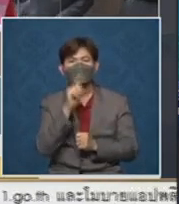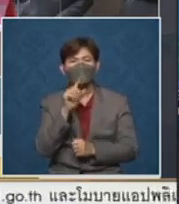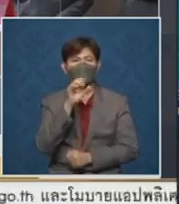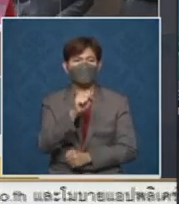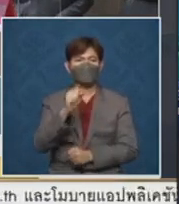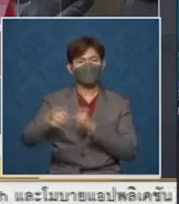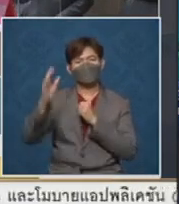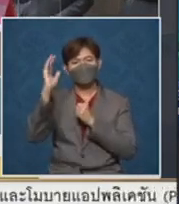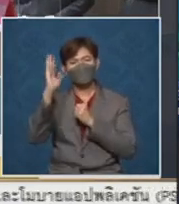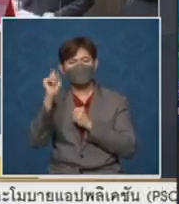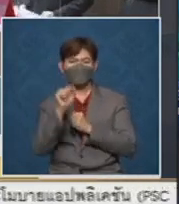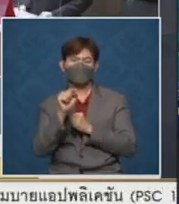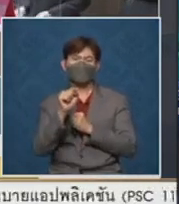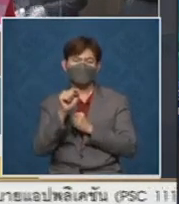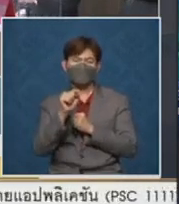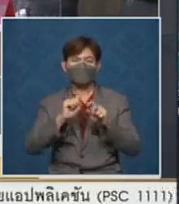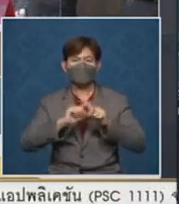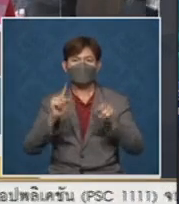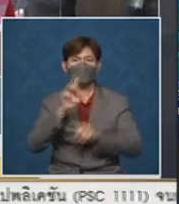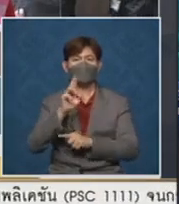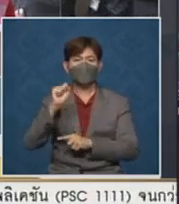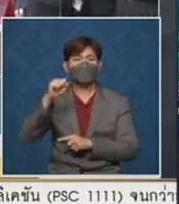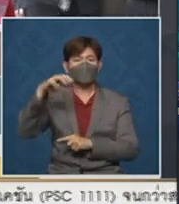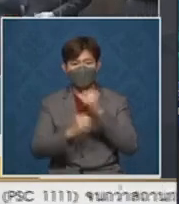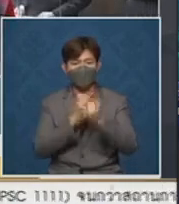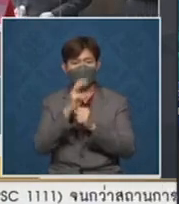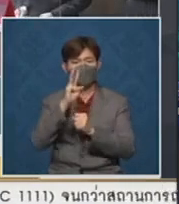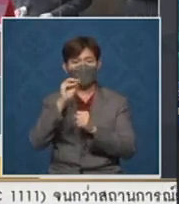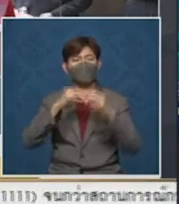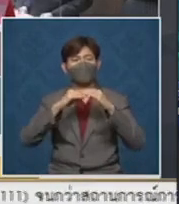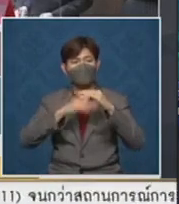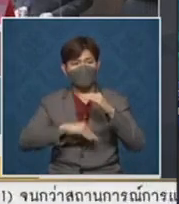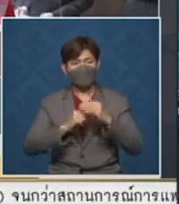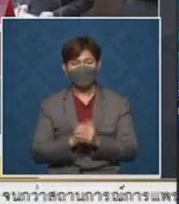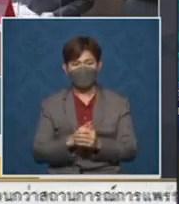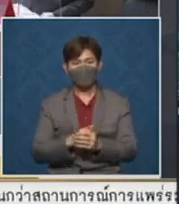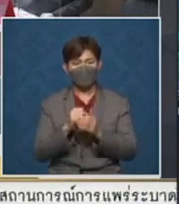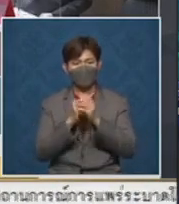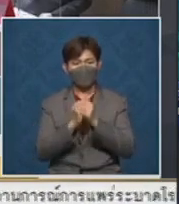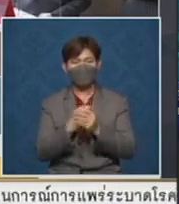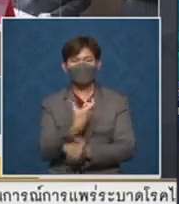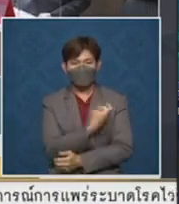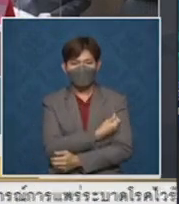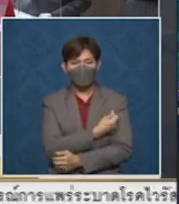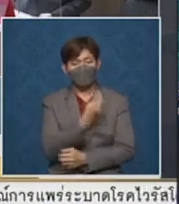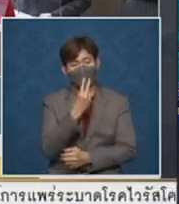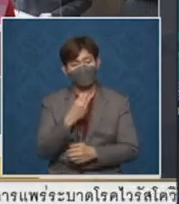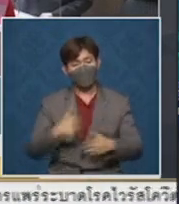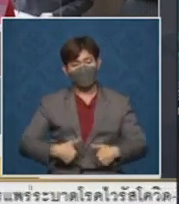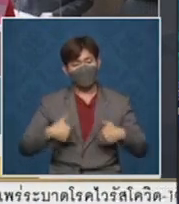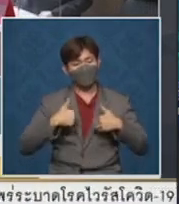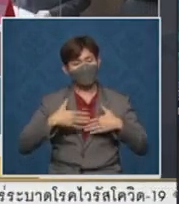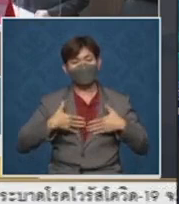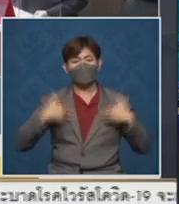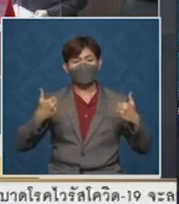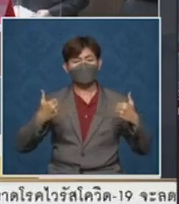จฮะต่อให้คุณเก่งยังไงคุณมี10มือ10ตีนนะครับขออภัยคุณผู้ชมไม่มีใครทำได้สำเร็จ ใช่มันต้องไปด้วยกัน ช่ว